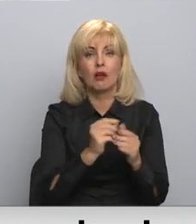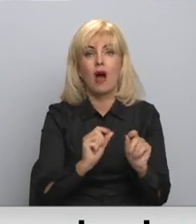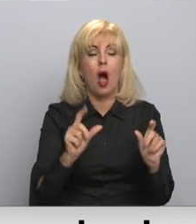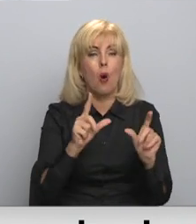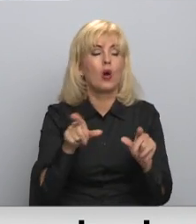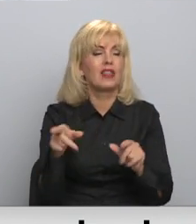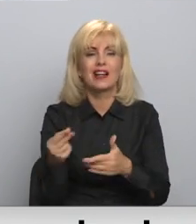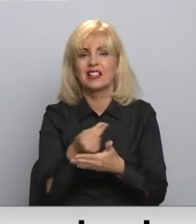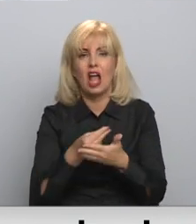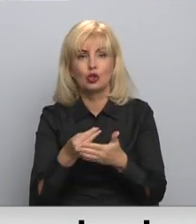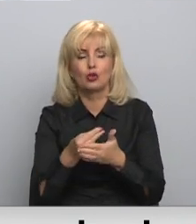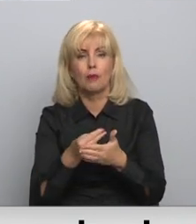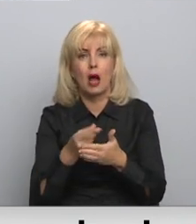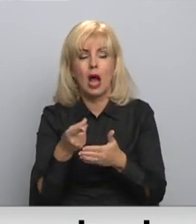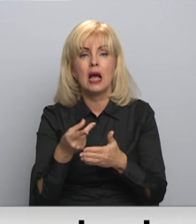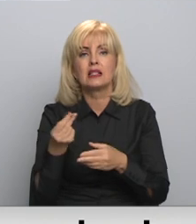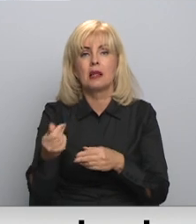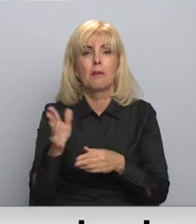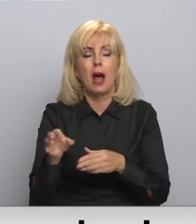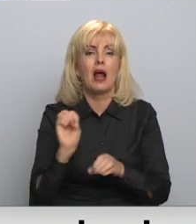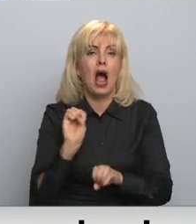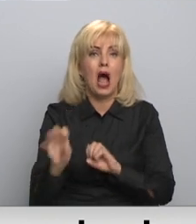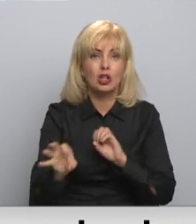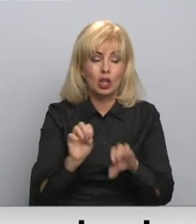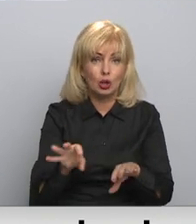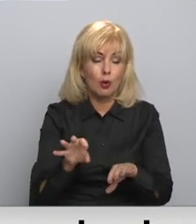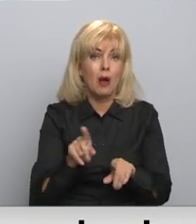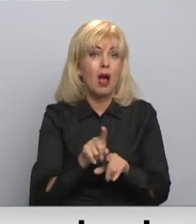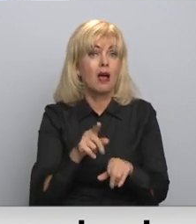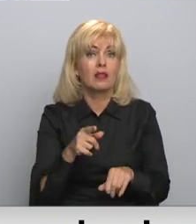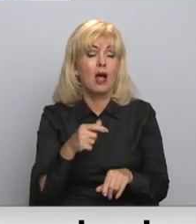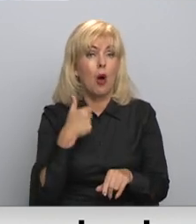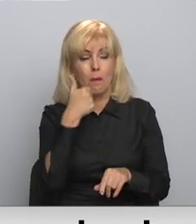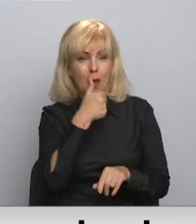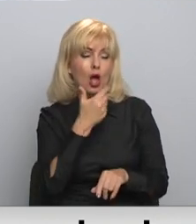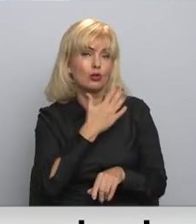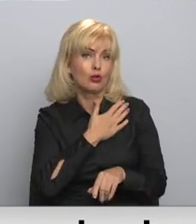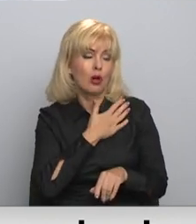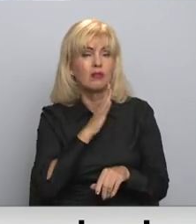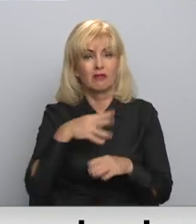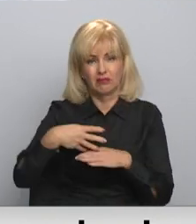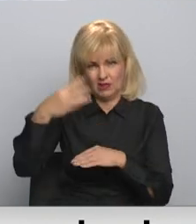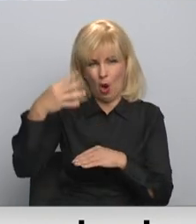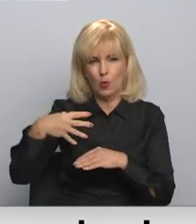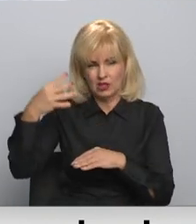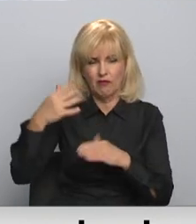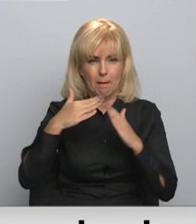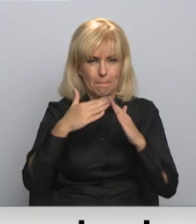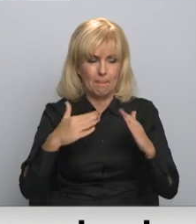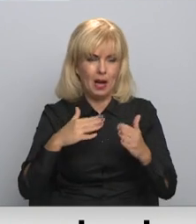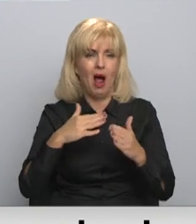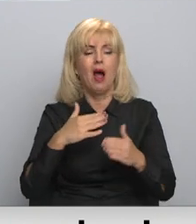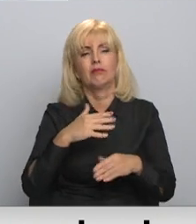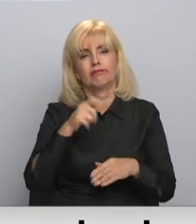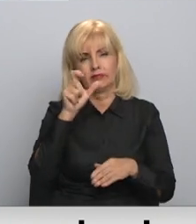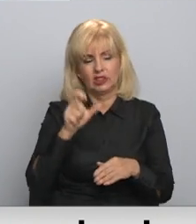aug samaksa par atkritumiem. Ja atkritums nav personificēts, ir daudz dzīvokļu māja, kur cilvēks